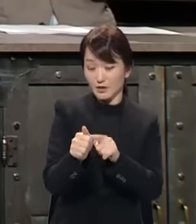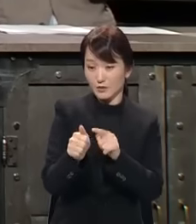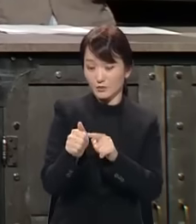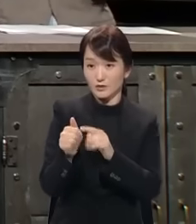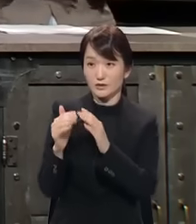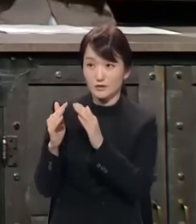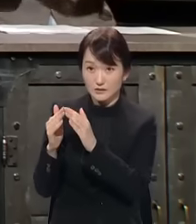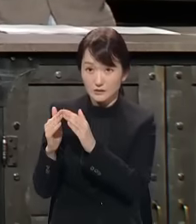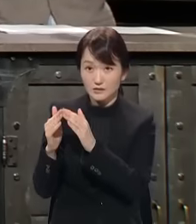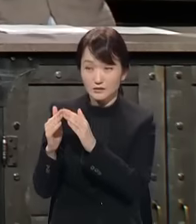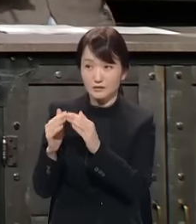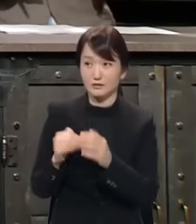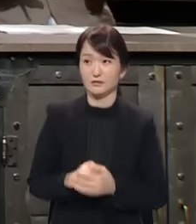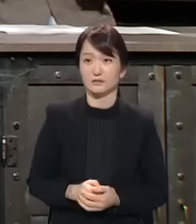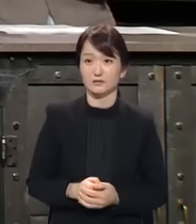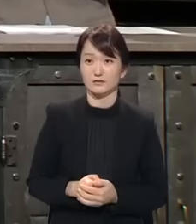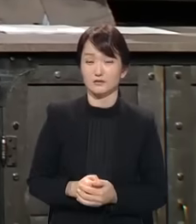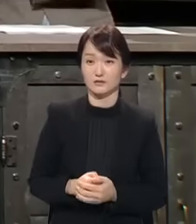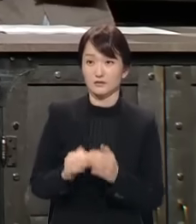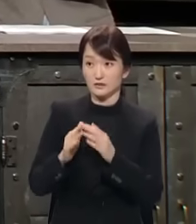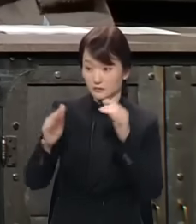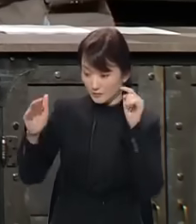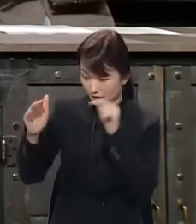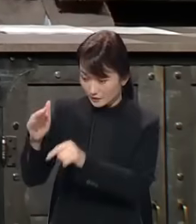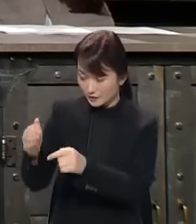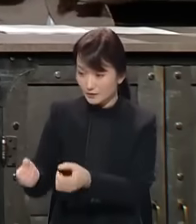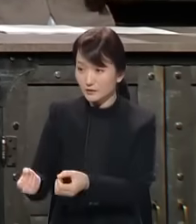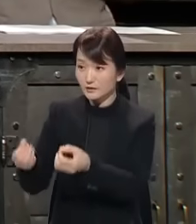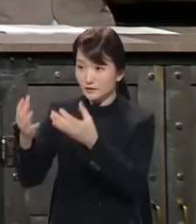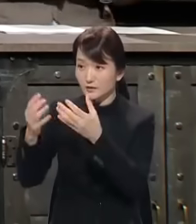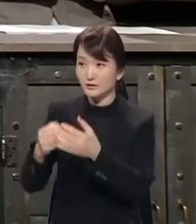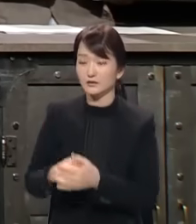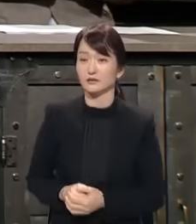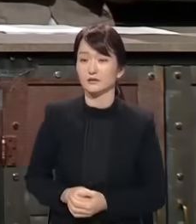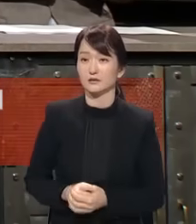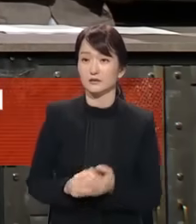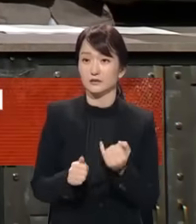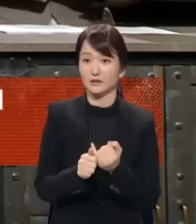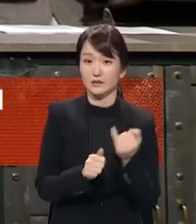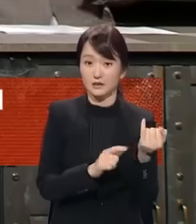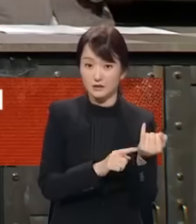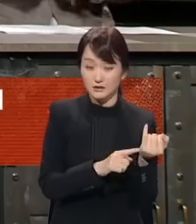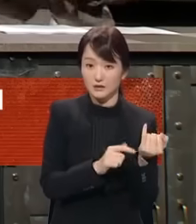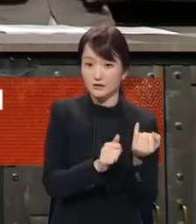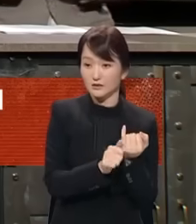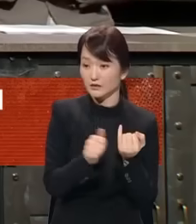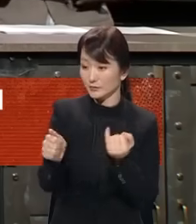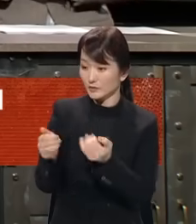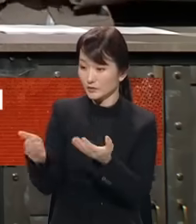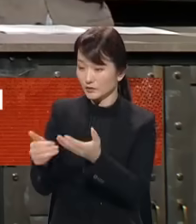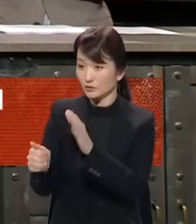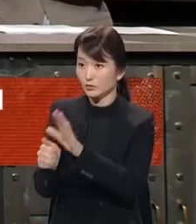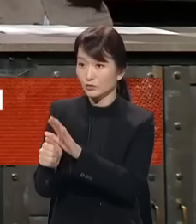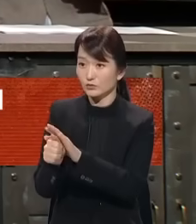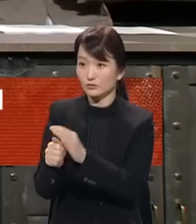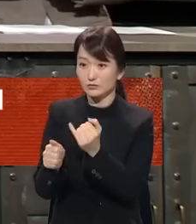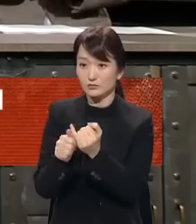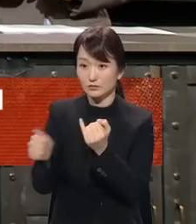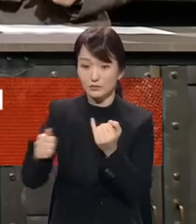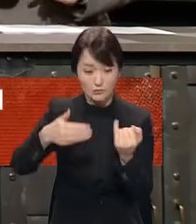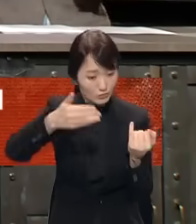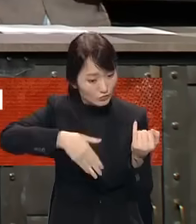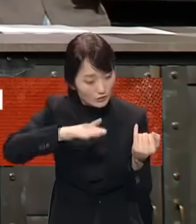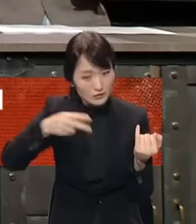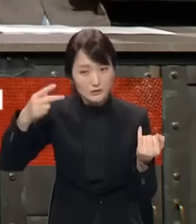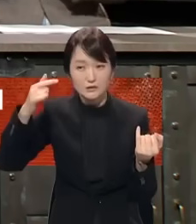남편이 남편의 집에 가서 행사를 치르는 것을 아내가 배우자로서 남편이를 도와주는 관념이에요. 근데 남편이 부탁한 것도 아니고 시댁에서 저런 얘기를